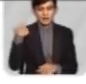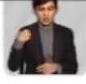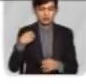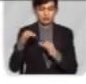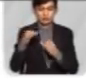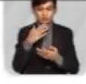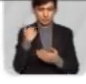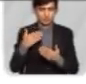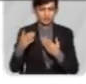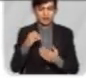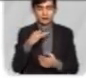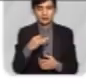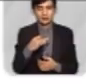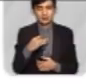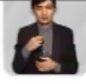и